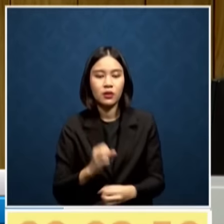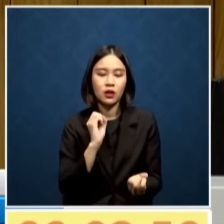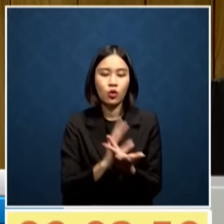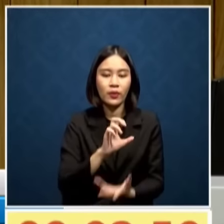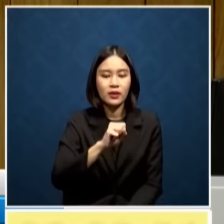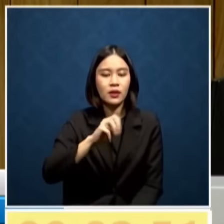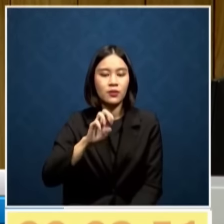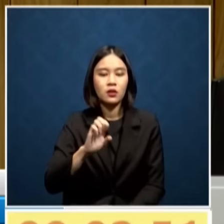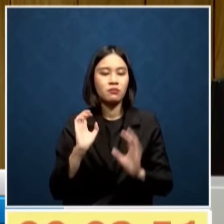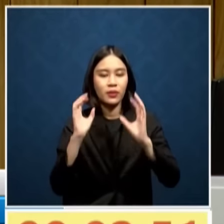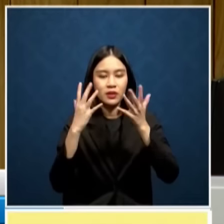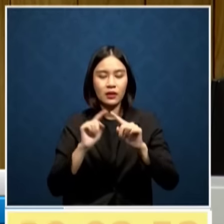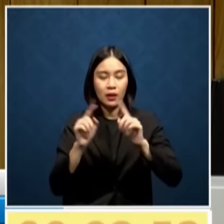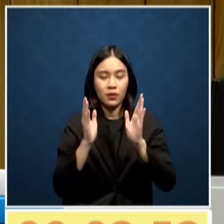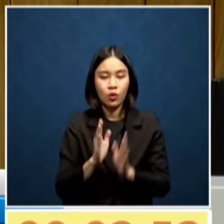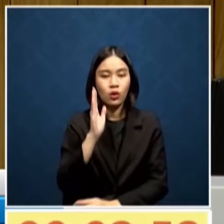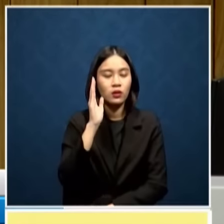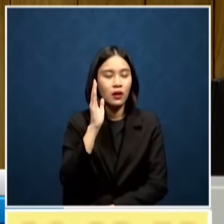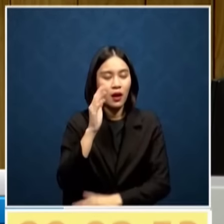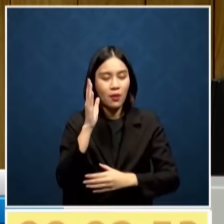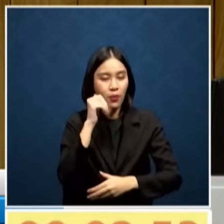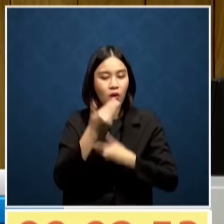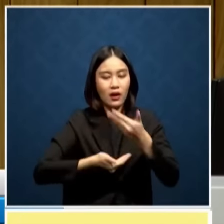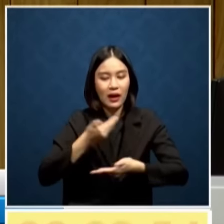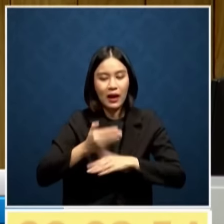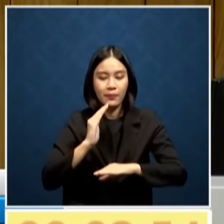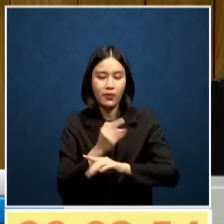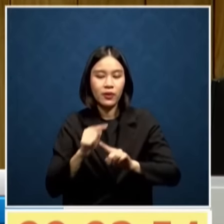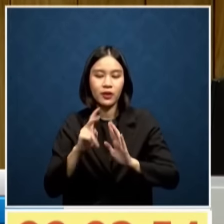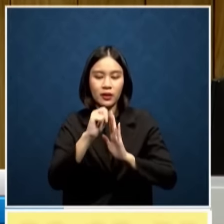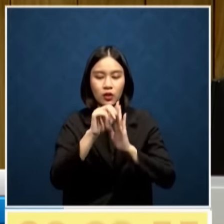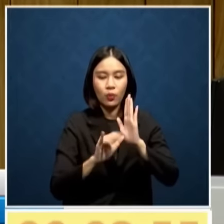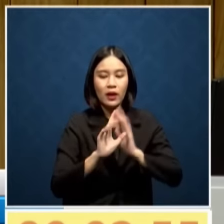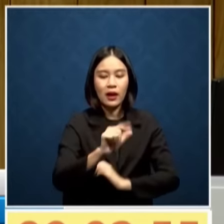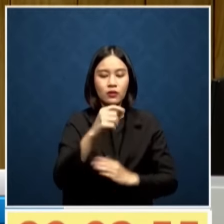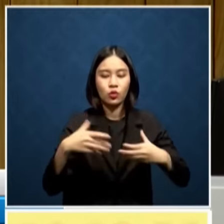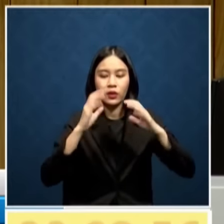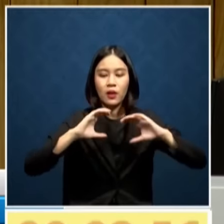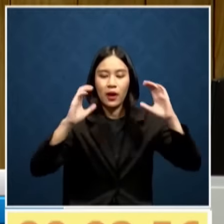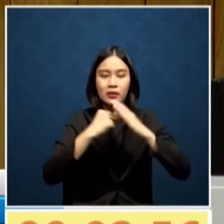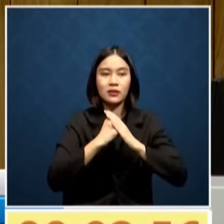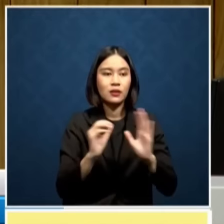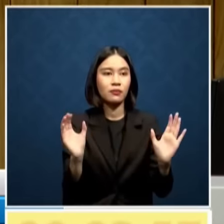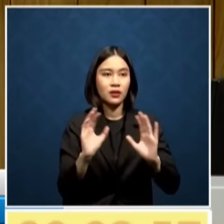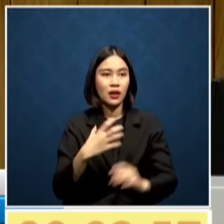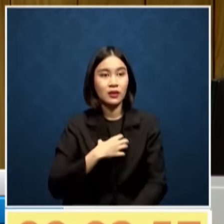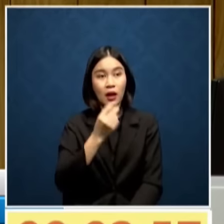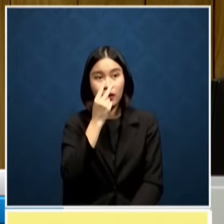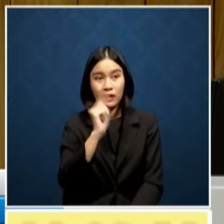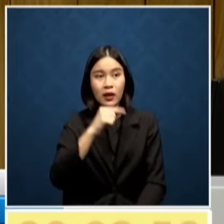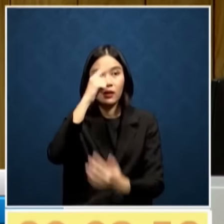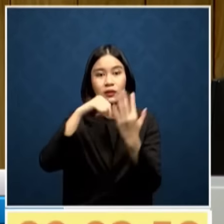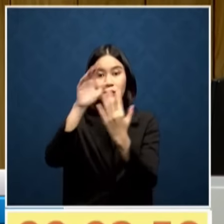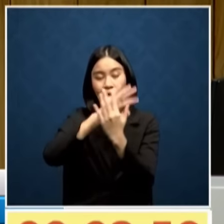ราโอเคมันอาจจะเป็นพ่อค้าธุรกิจก็อาจจะมีเกิดขึ้นแต่ไม่ใช่นโยบายหลักของรัฐบาลจีนเขาคงอยากจะเห็นว่าประเทศไ